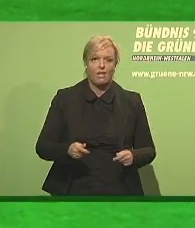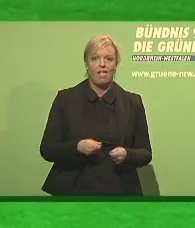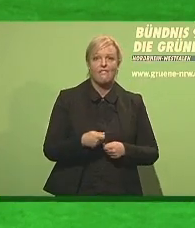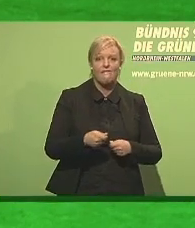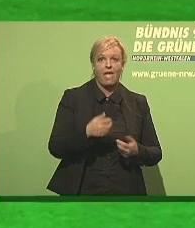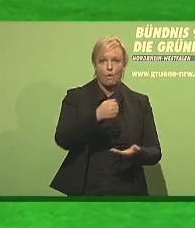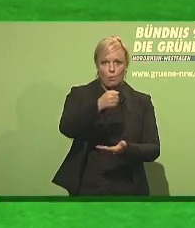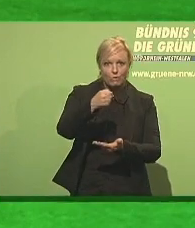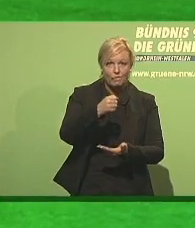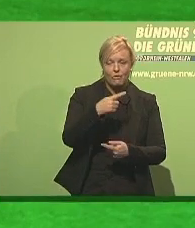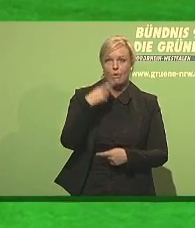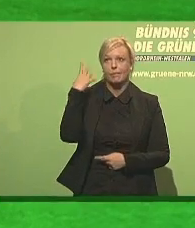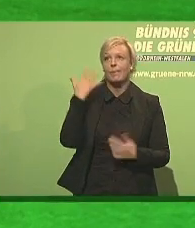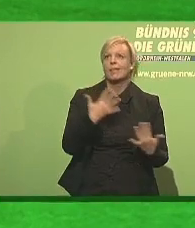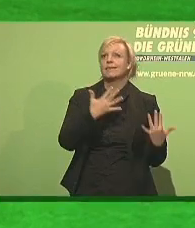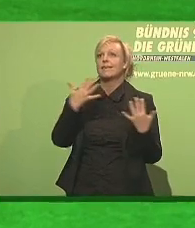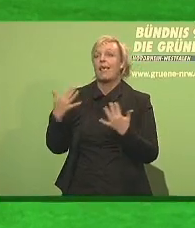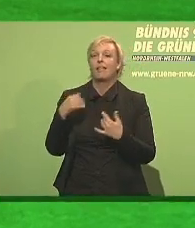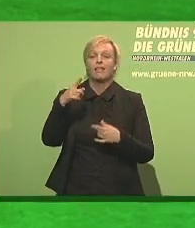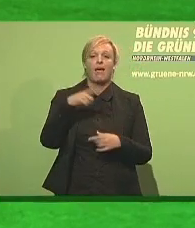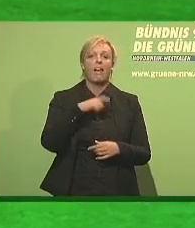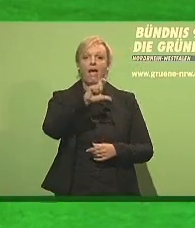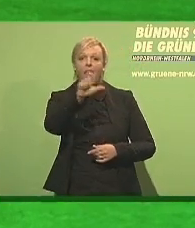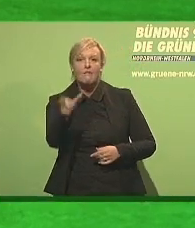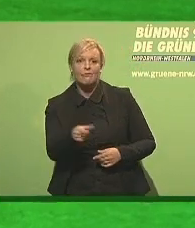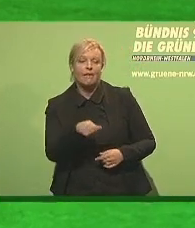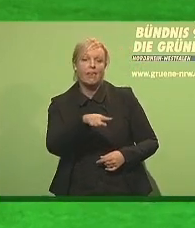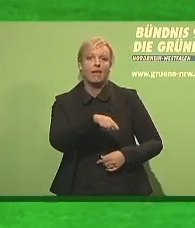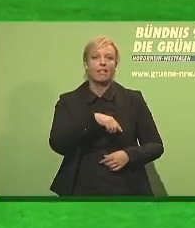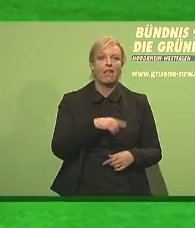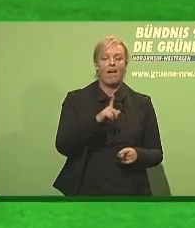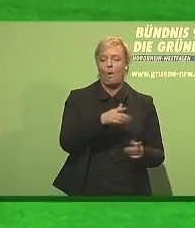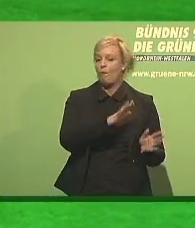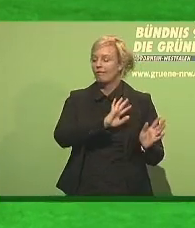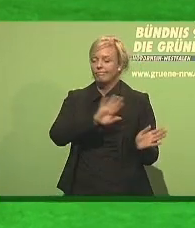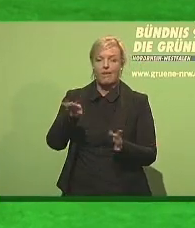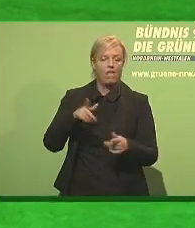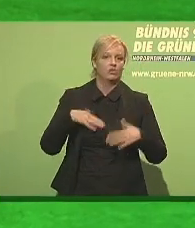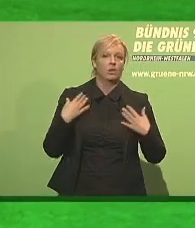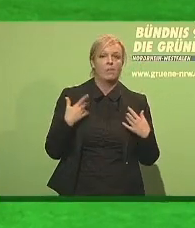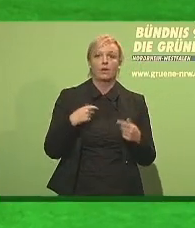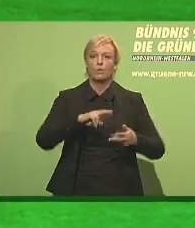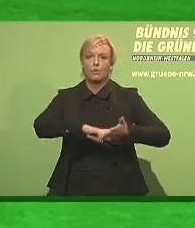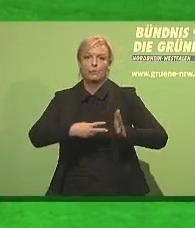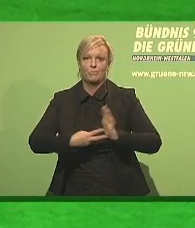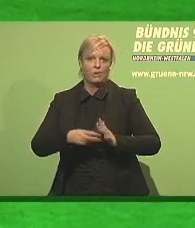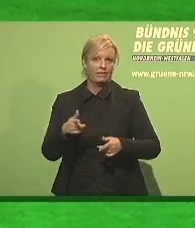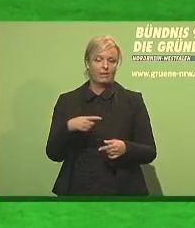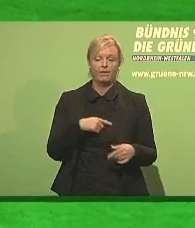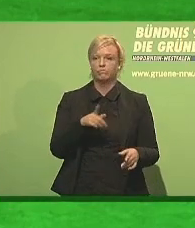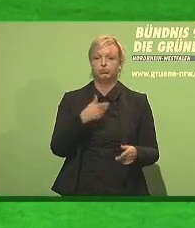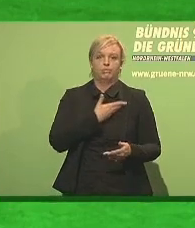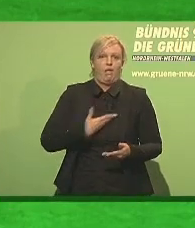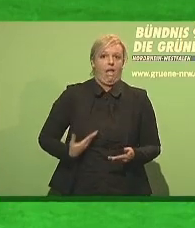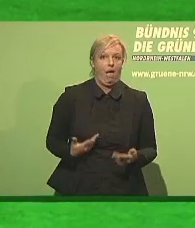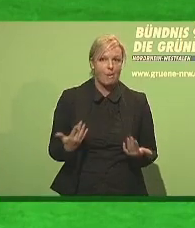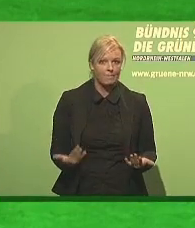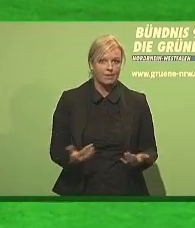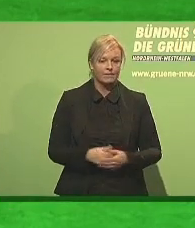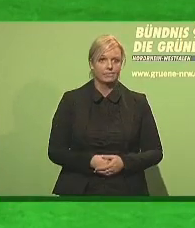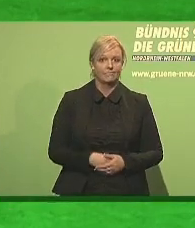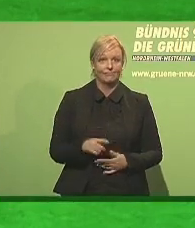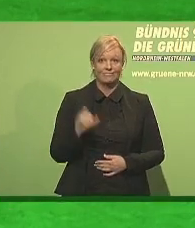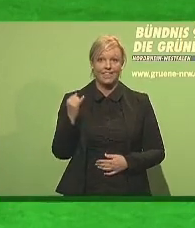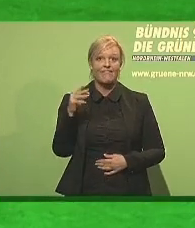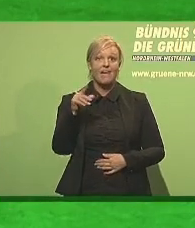noch vor 10 Jahren die Länder in Afrika mit einer fehlgeleiteten Liberalisierungspolitik weiter in die Armut gezwungen hat, wenn selbst der IWF erkannt